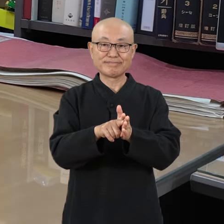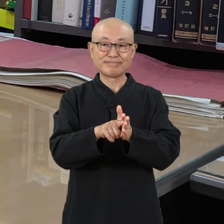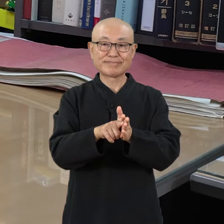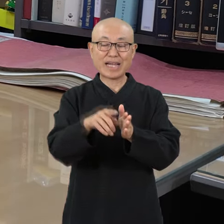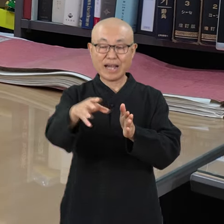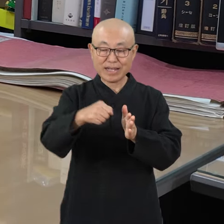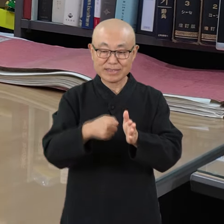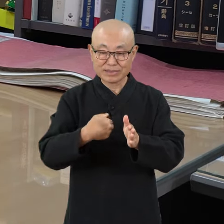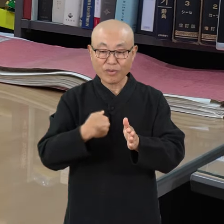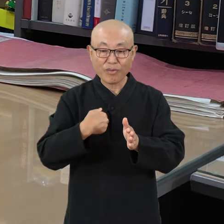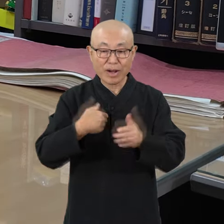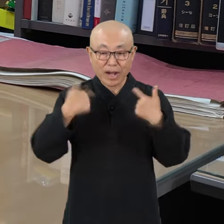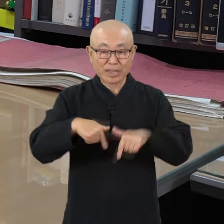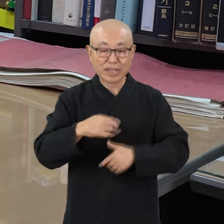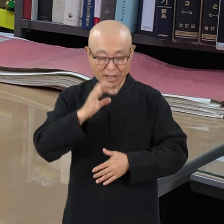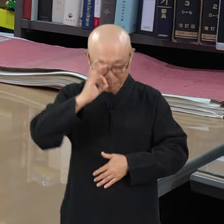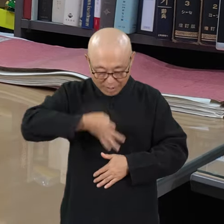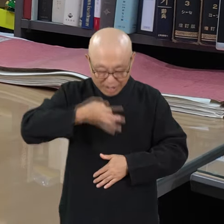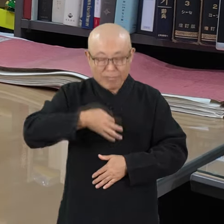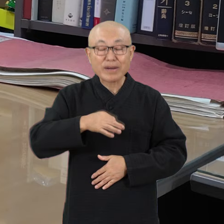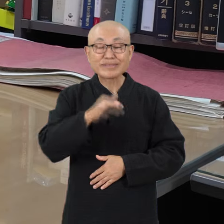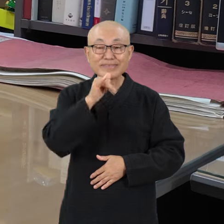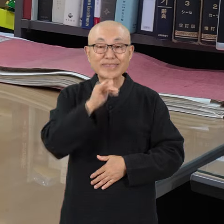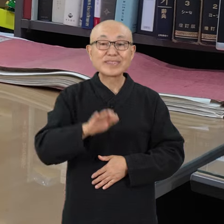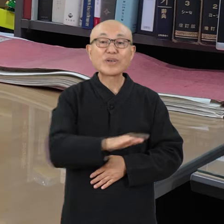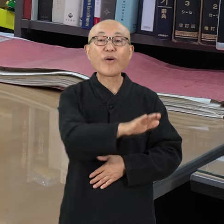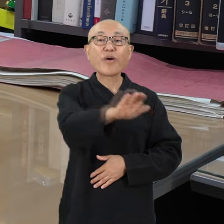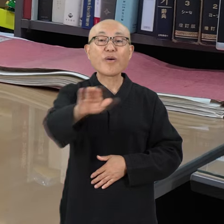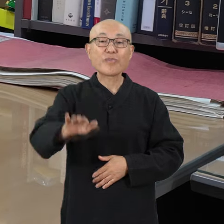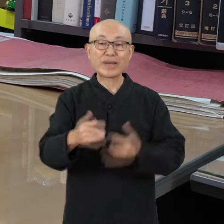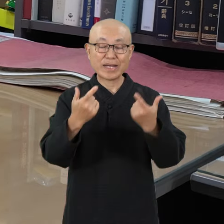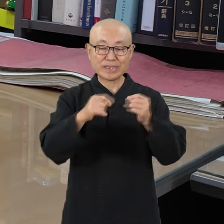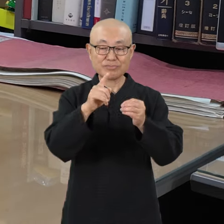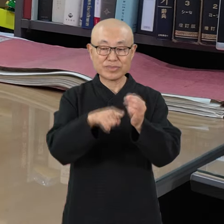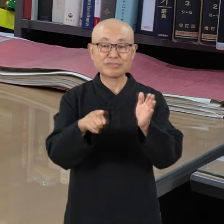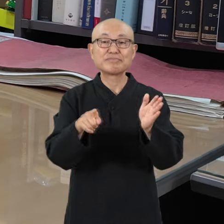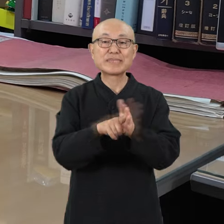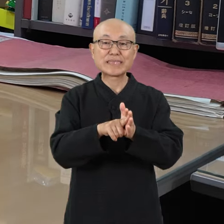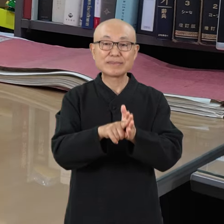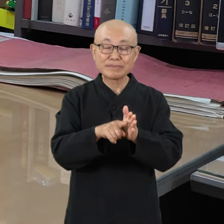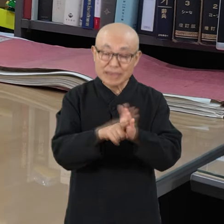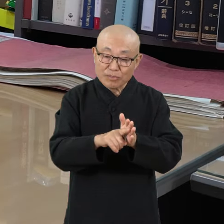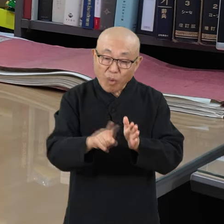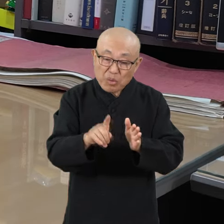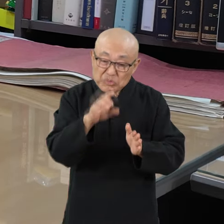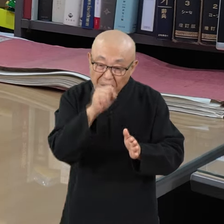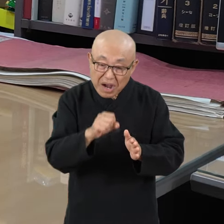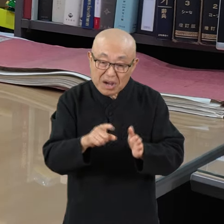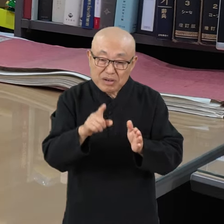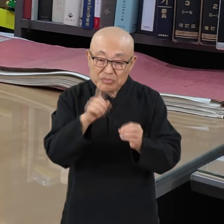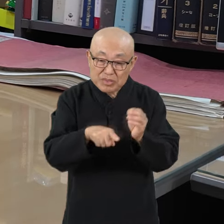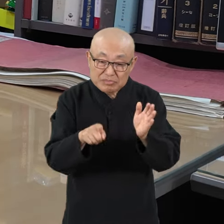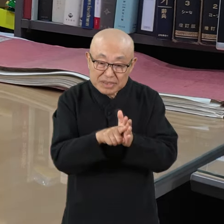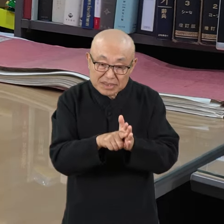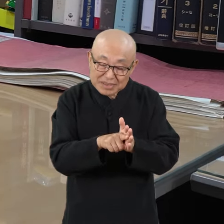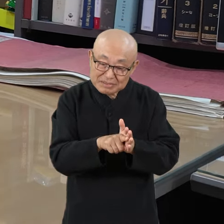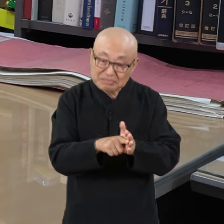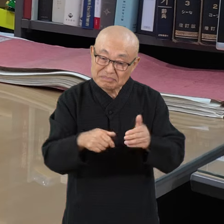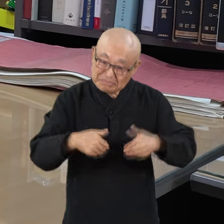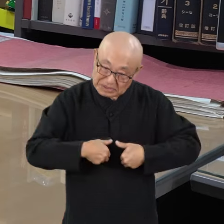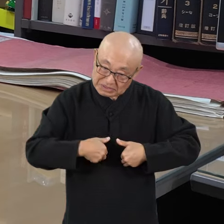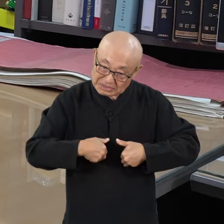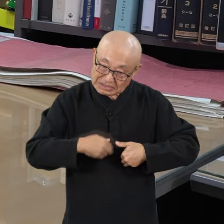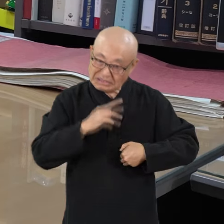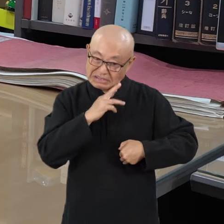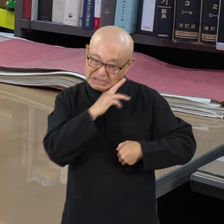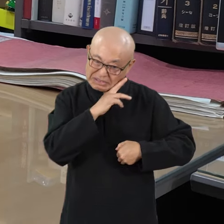말하고 있습니다. 그래서 모든 분들께서도 불교를 믿으면 뭐가 좋아? 불교를 믿어야 돼 말아야 돼?